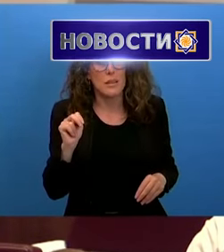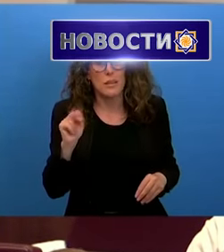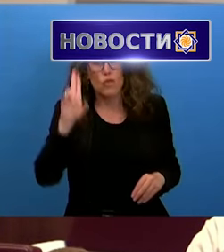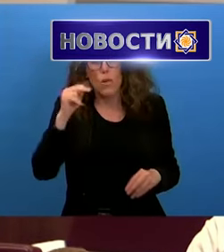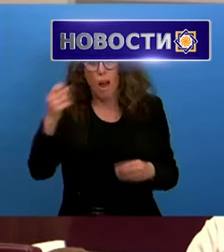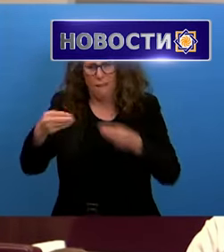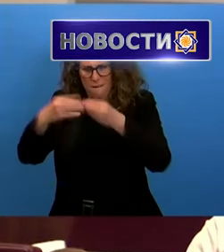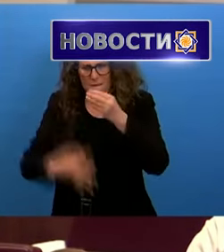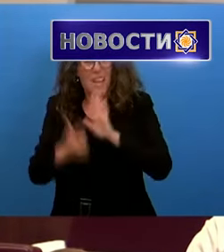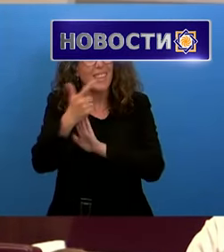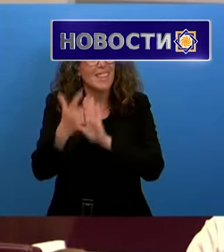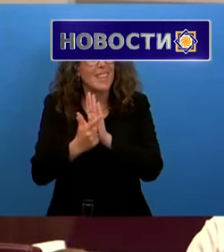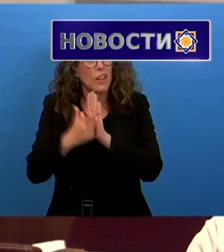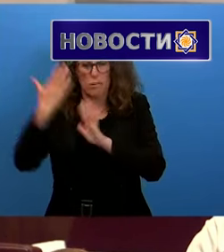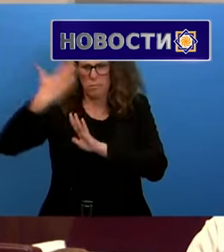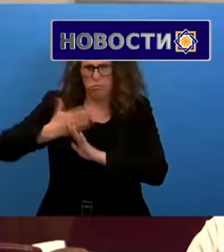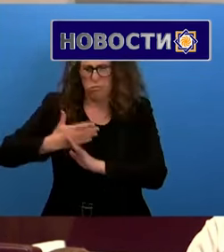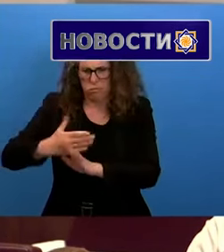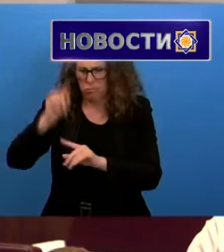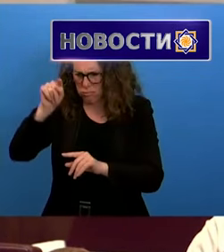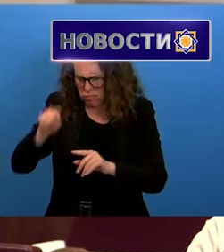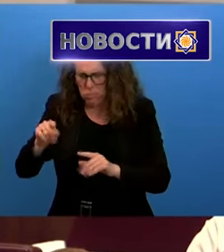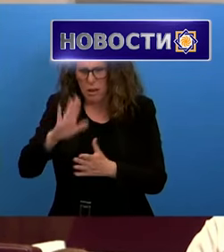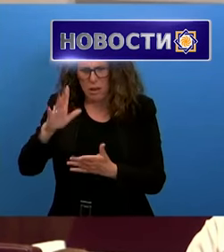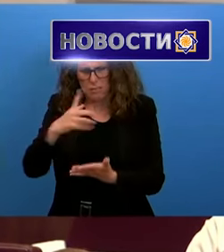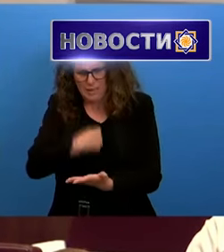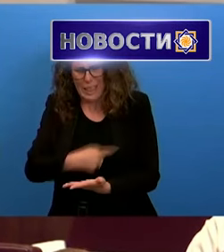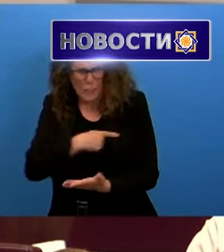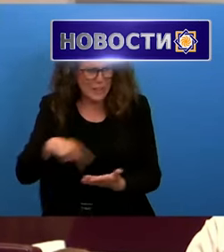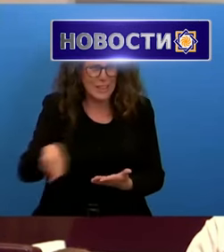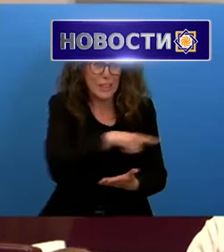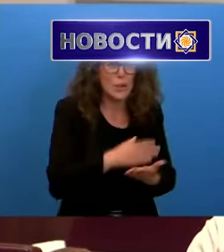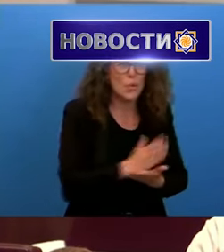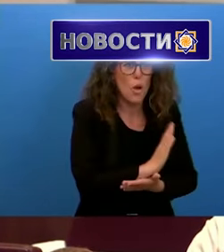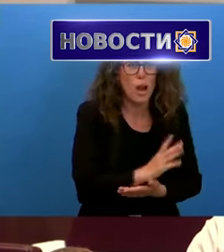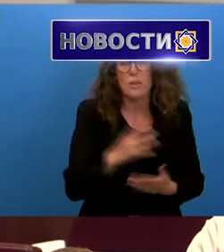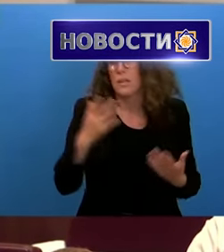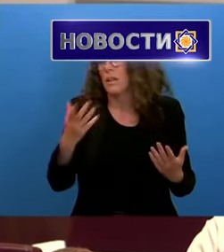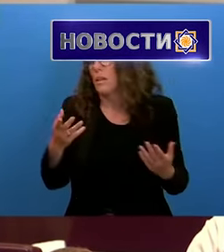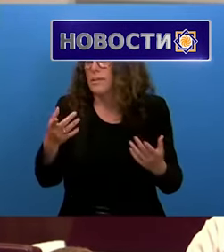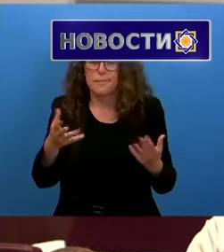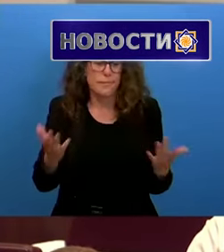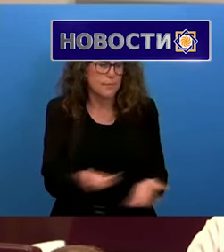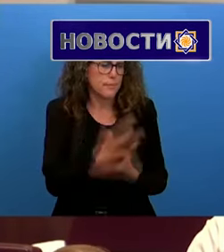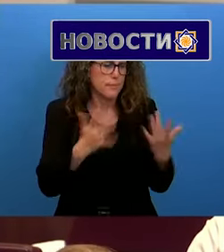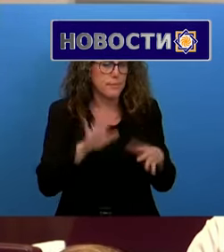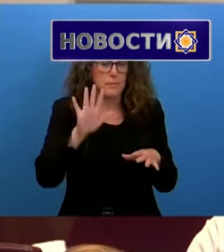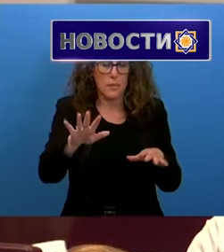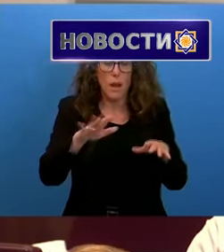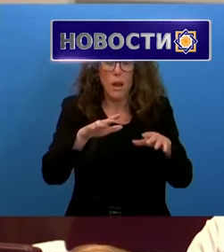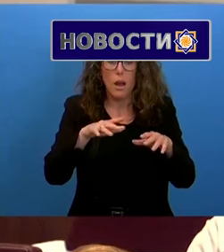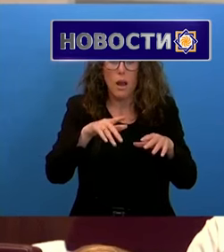169, статьи 13, 14, 15, в соответствии с статьей 26 Декларации прав коренных народов и договору